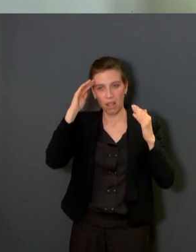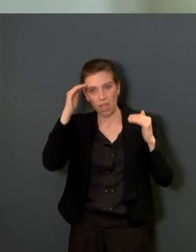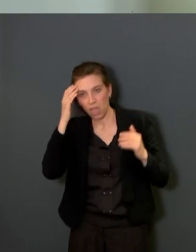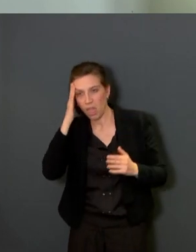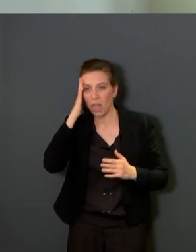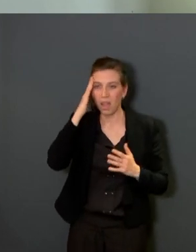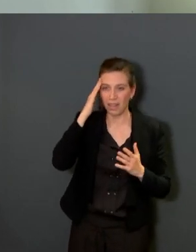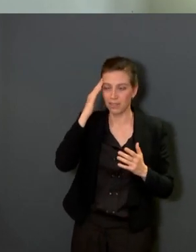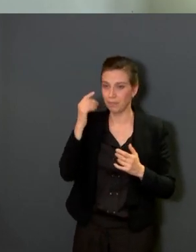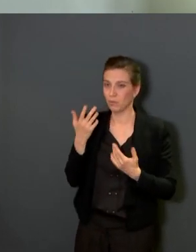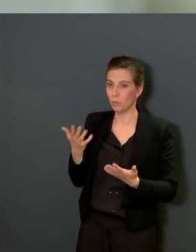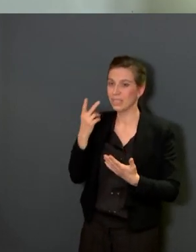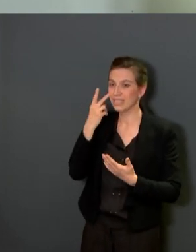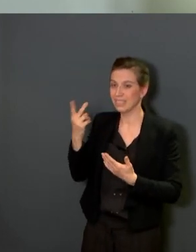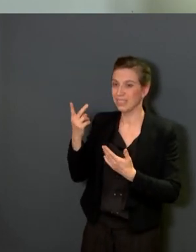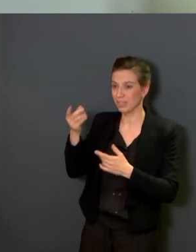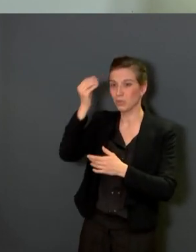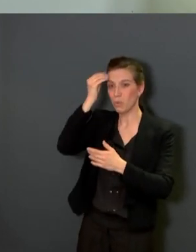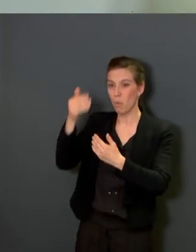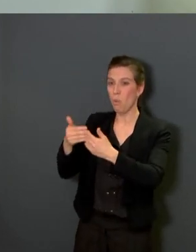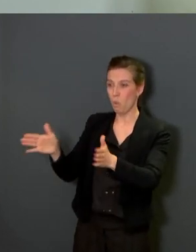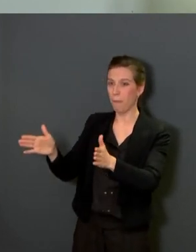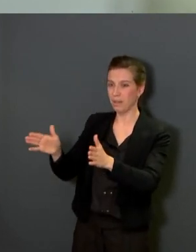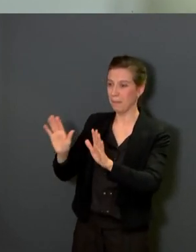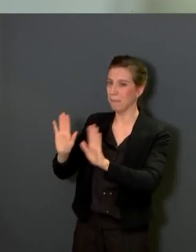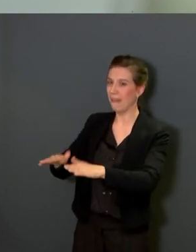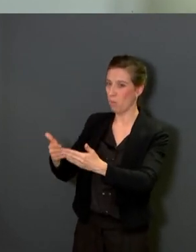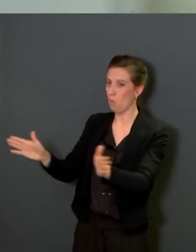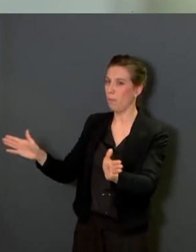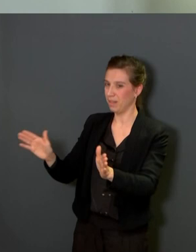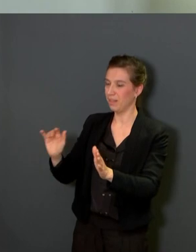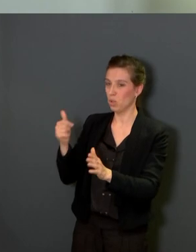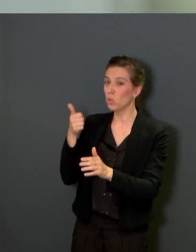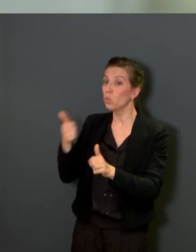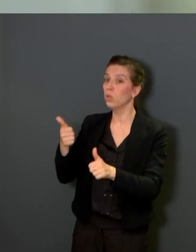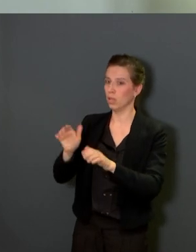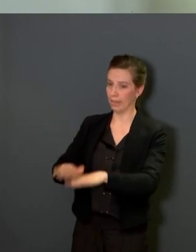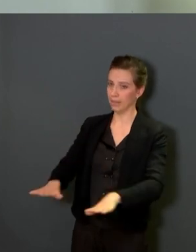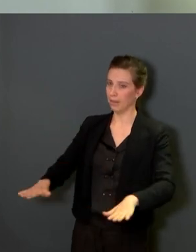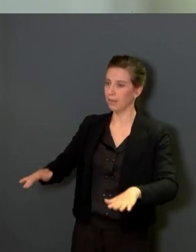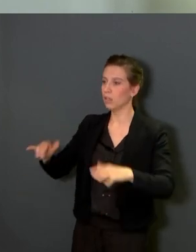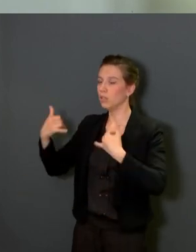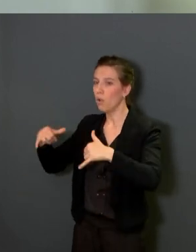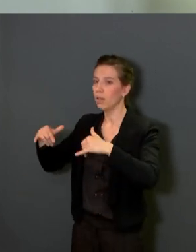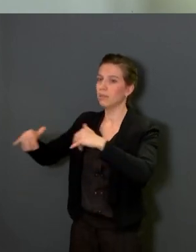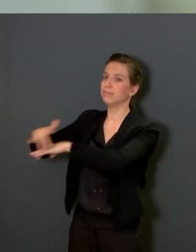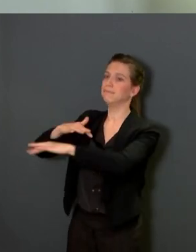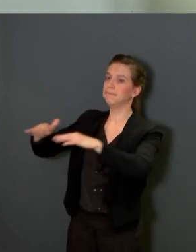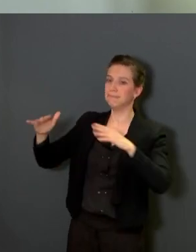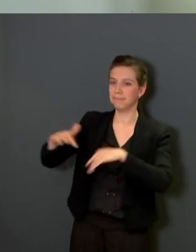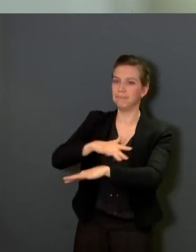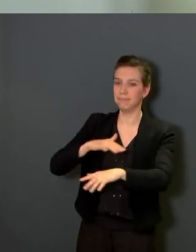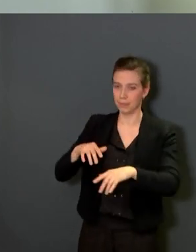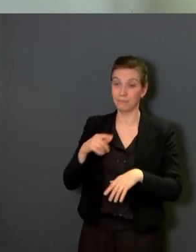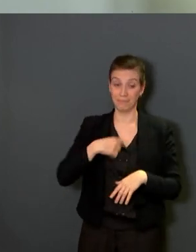aantal halftijds. Dat is erg belangrijk. Maar ik zal ook in de schoot van de federale regering enkele bijkomende